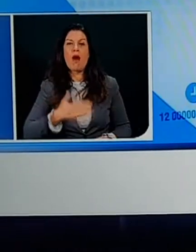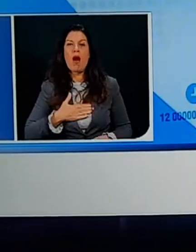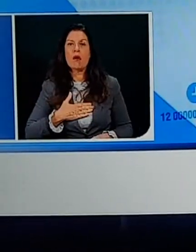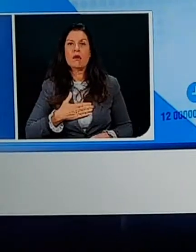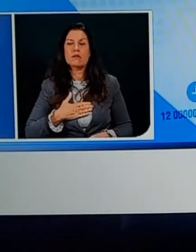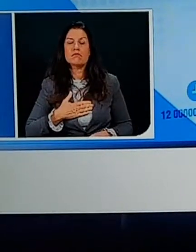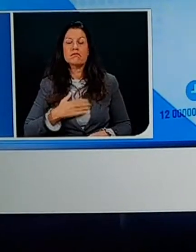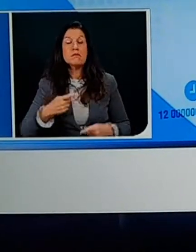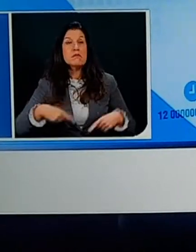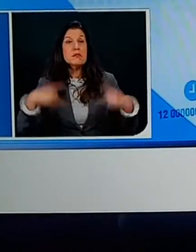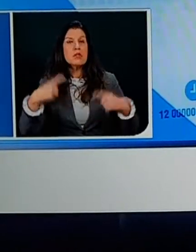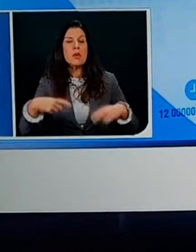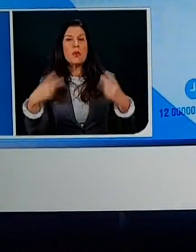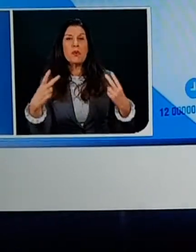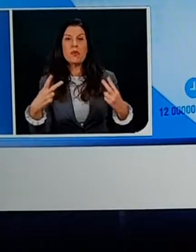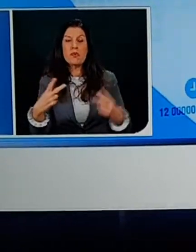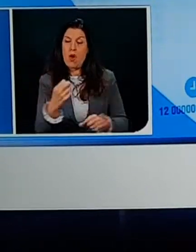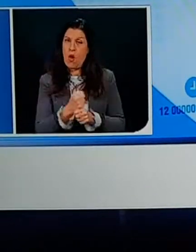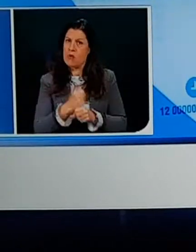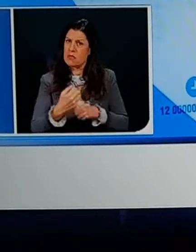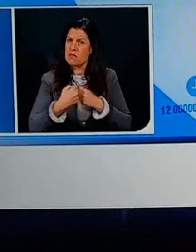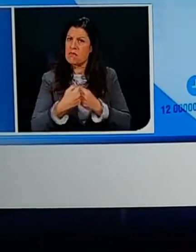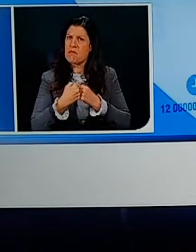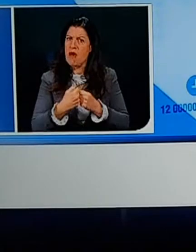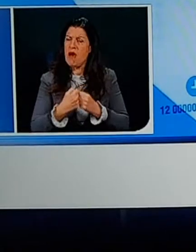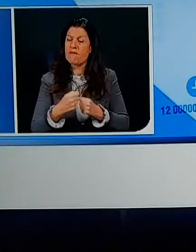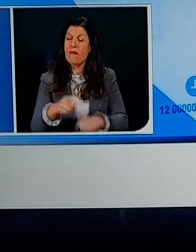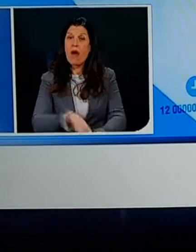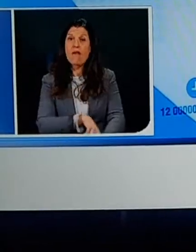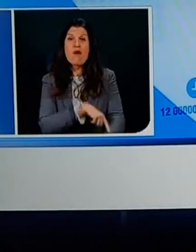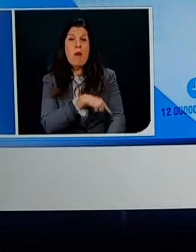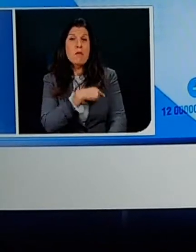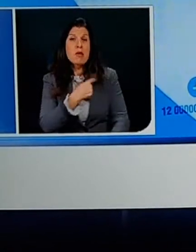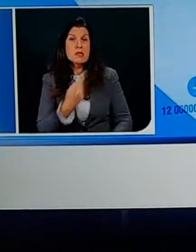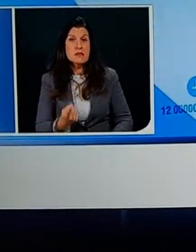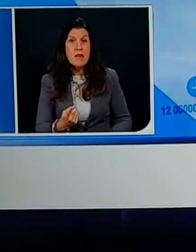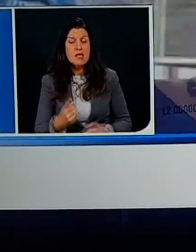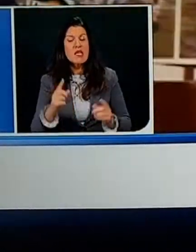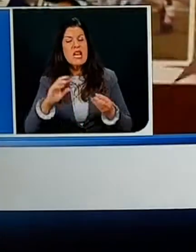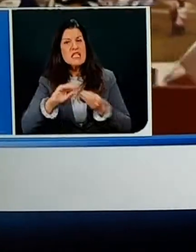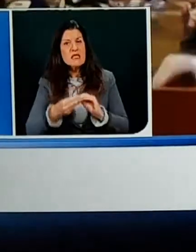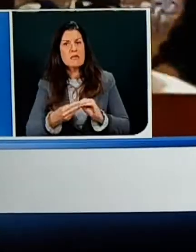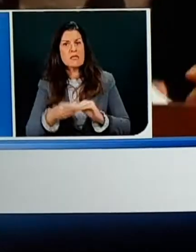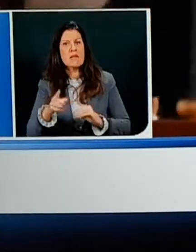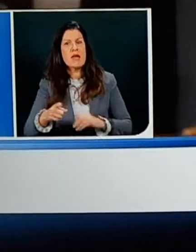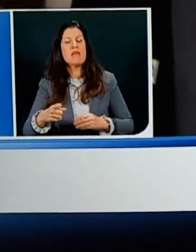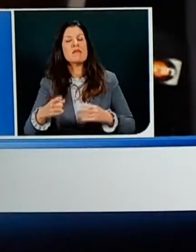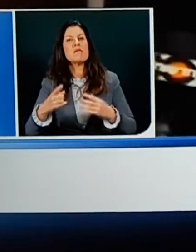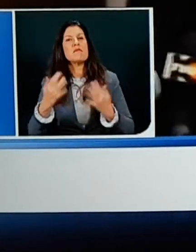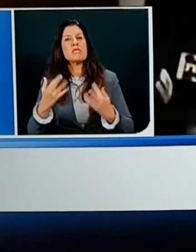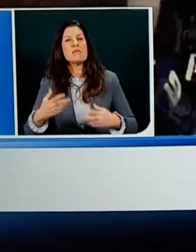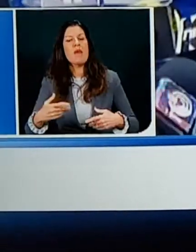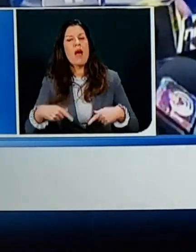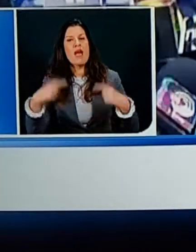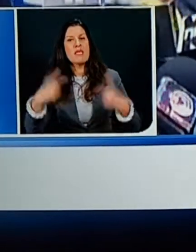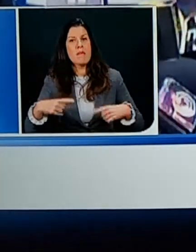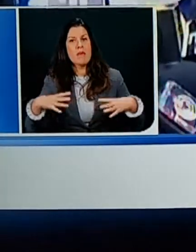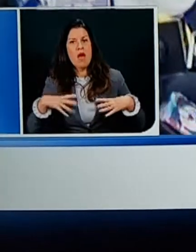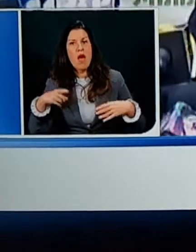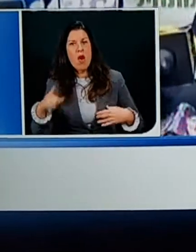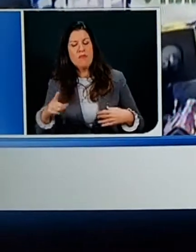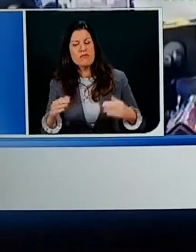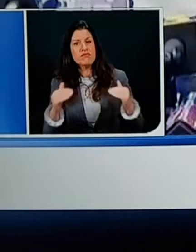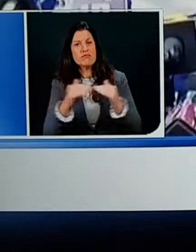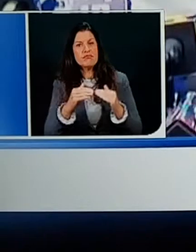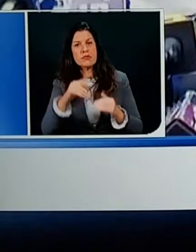ארוך לנושא צמצום הפערים בין החופשות של הילדים וההורים, וההישג היום הוא הישג משמעותי להורי ישראל, פורום ועדי